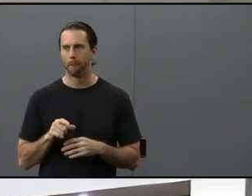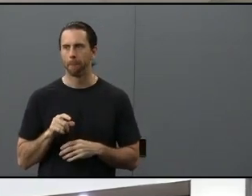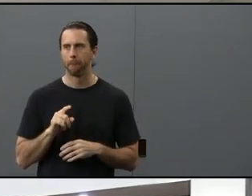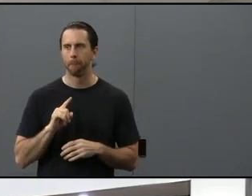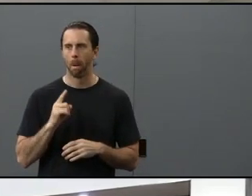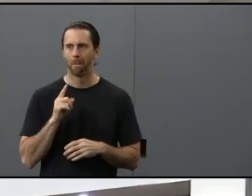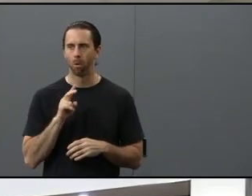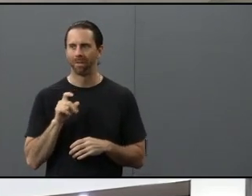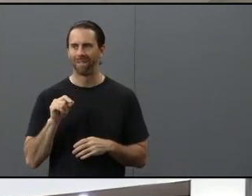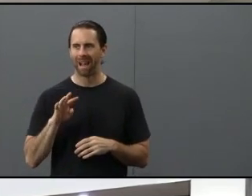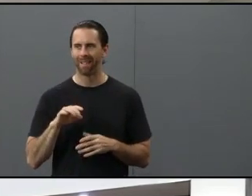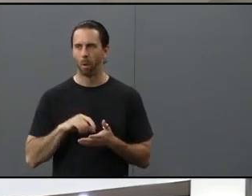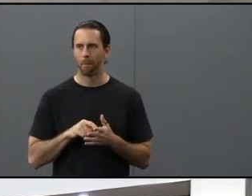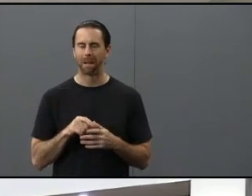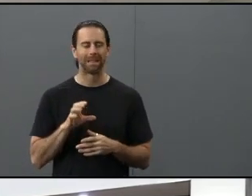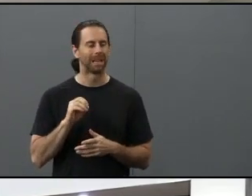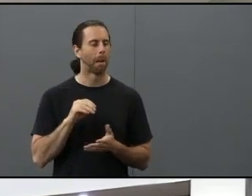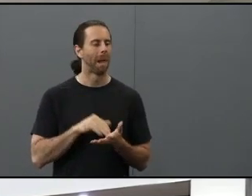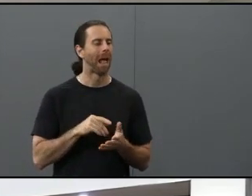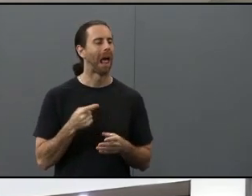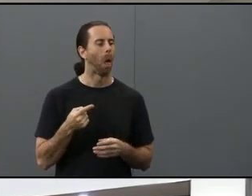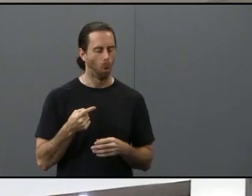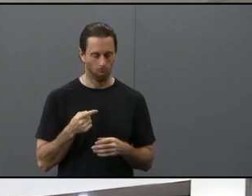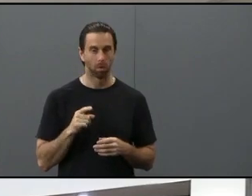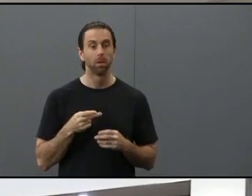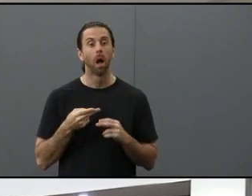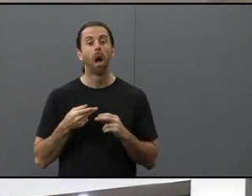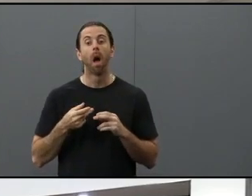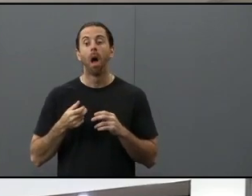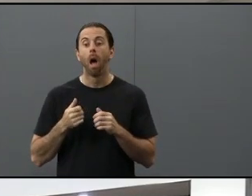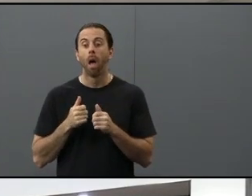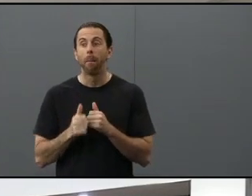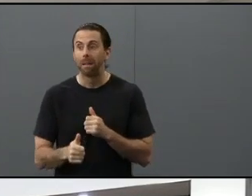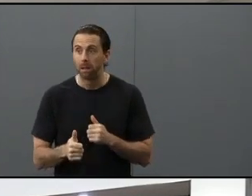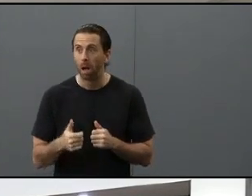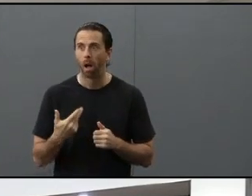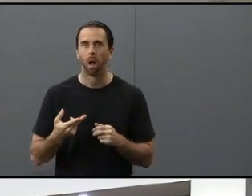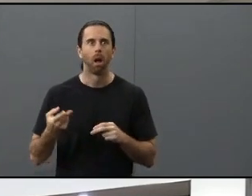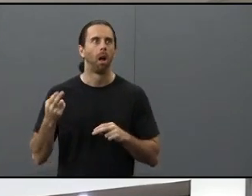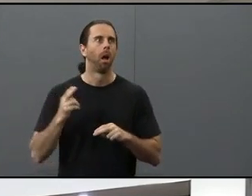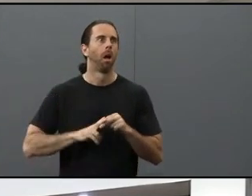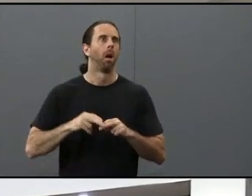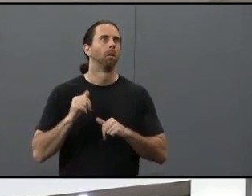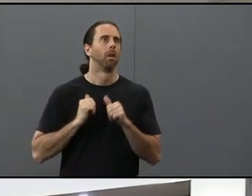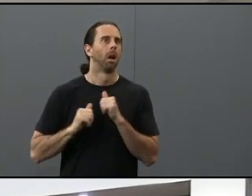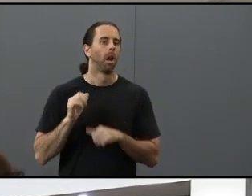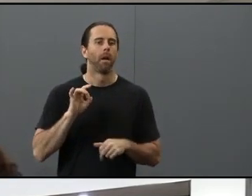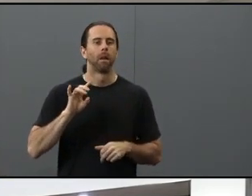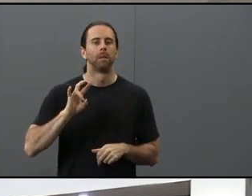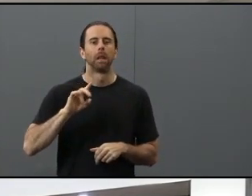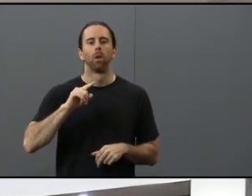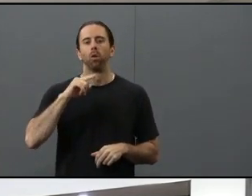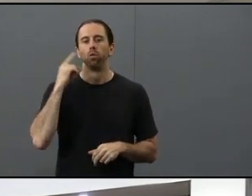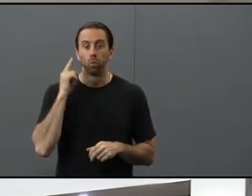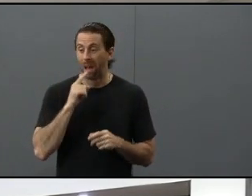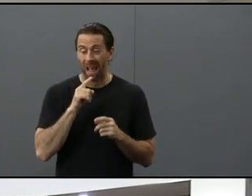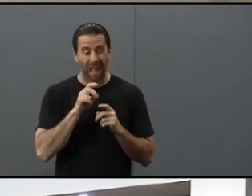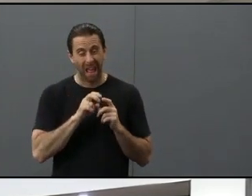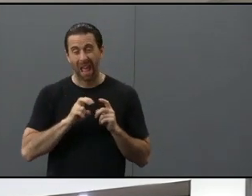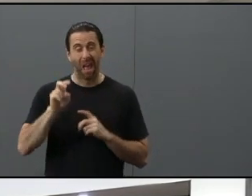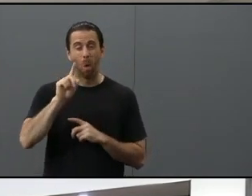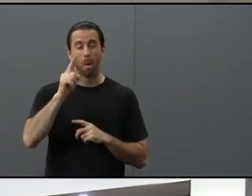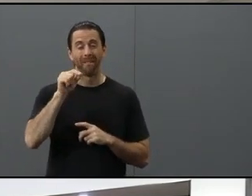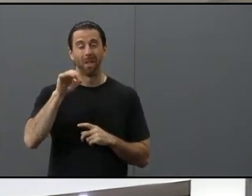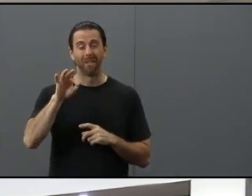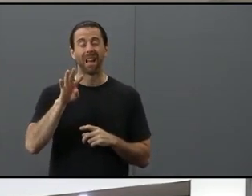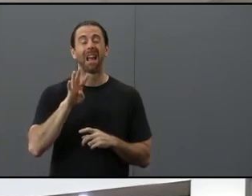m³ premier 50000 galons et les excédents ont subi une hausse historique de 96 sous à 1, 29 42